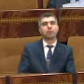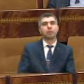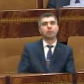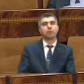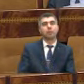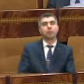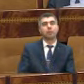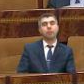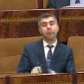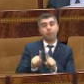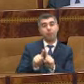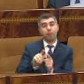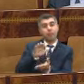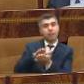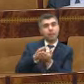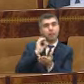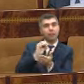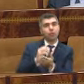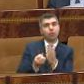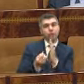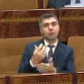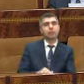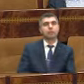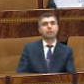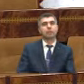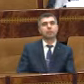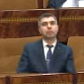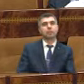في ظل المرحلة الجديدة.